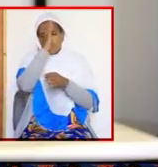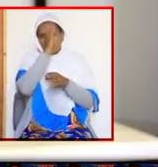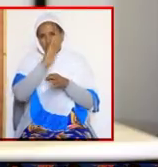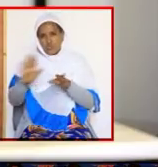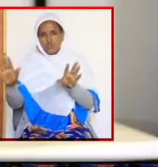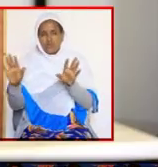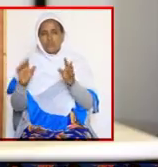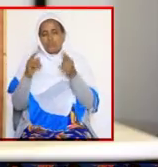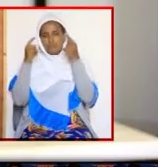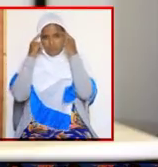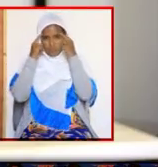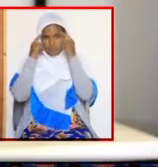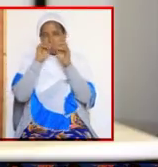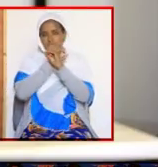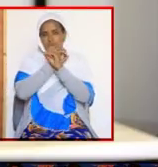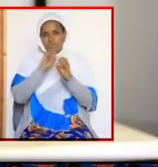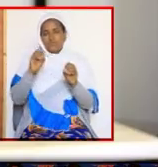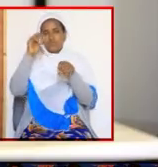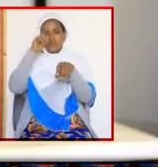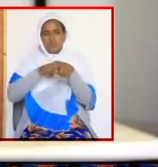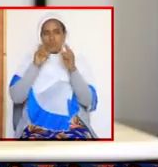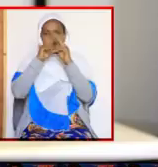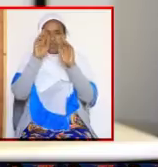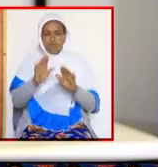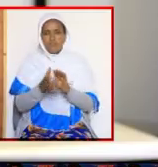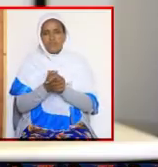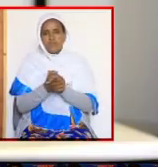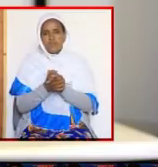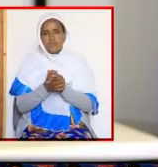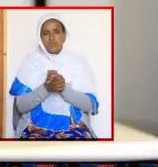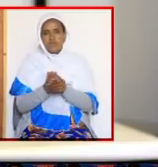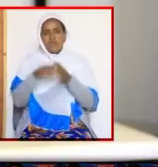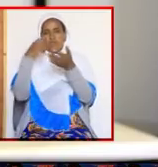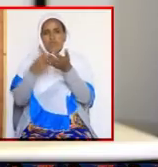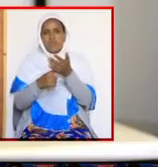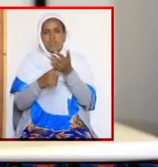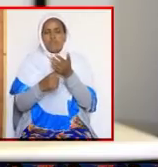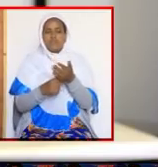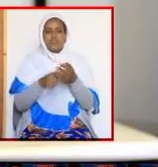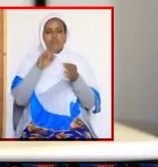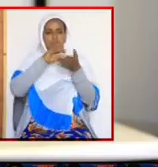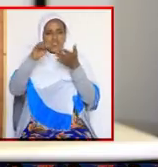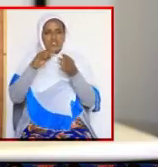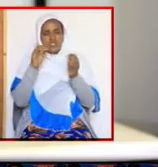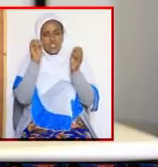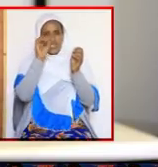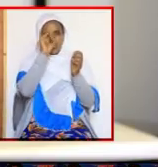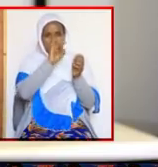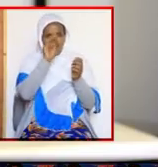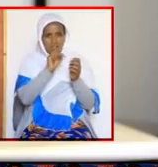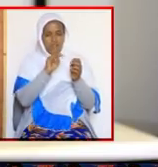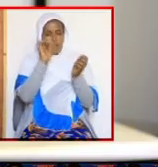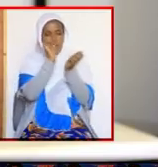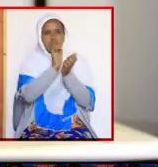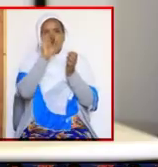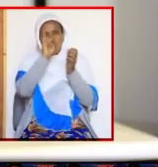ጨርሶ ያ ሁሉ ተበትኖ ይሄዳል። እኔ የሺ ፍልጥ ማሰሪያው ልጥ ነውና